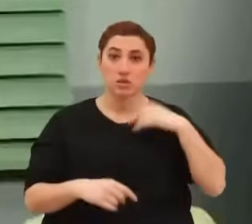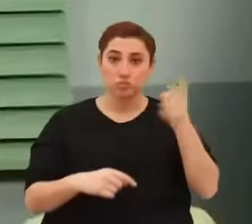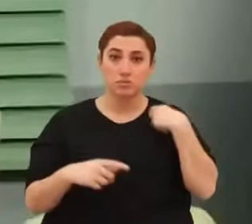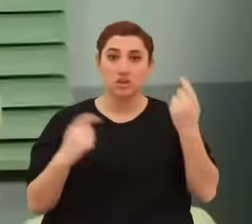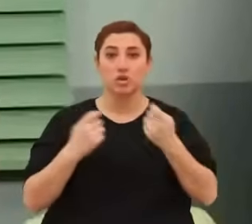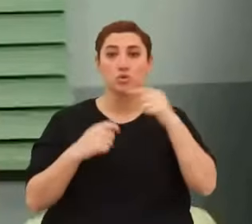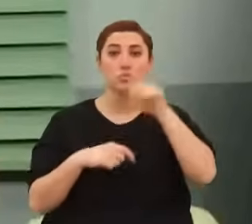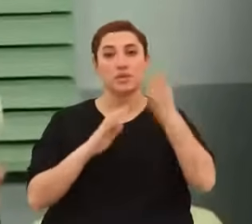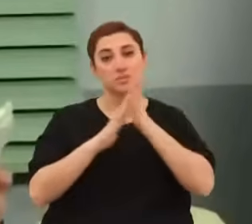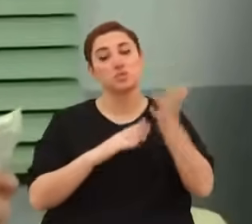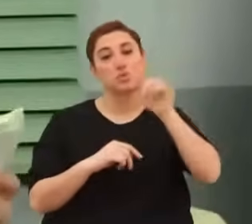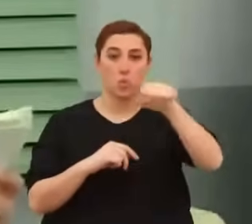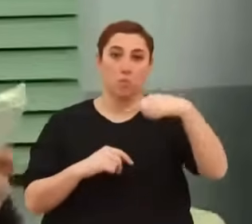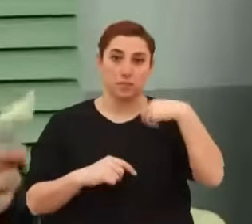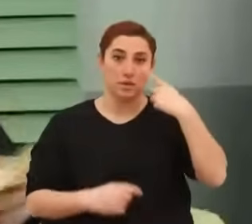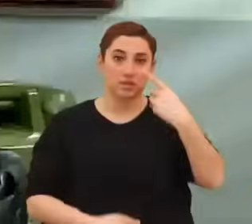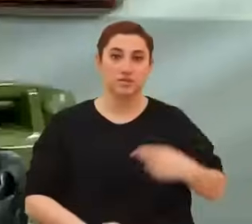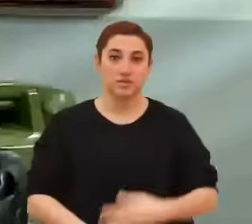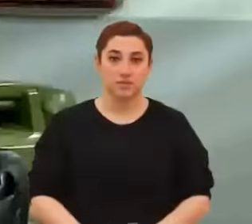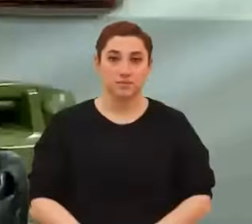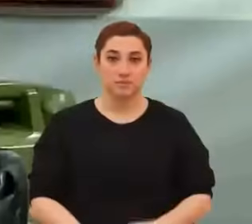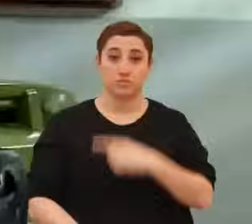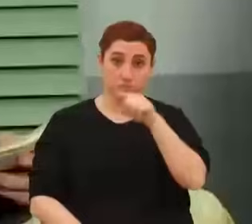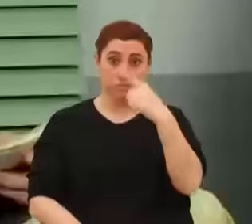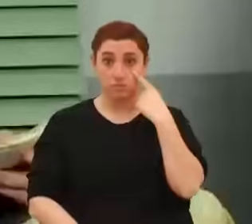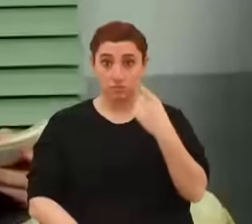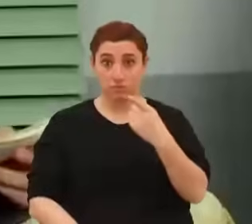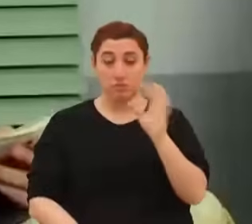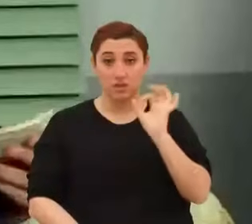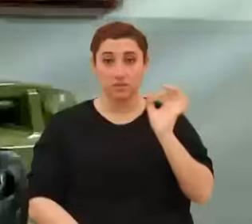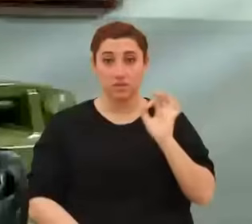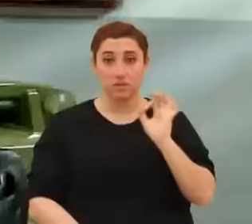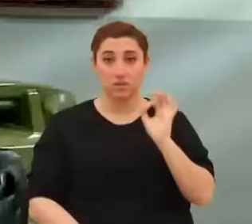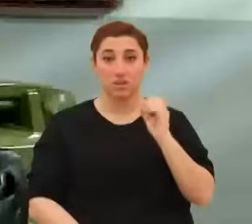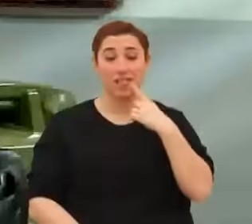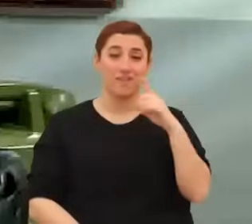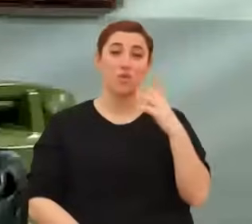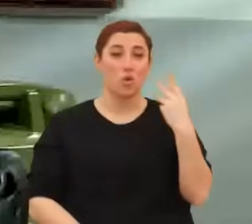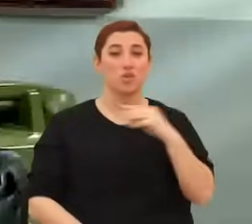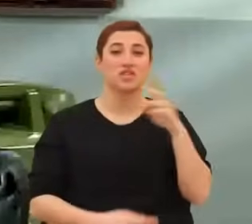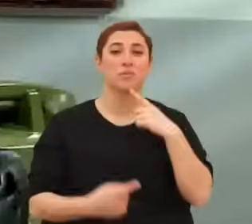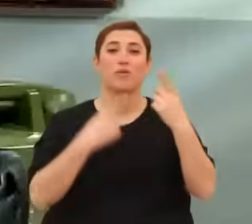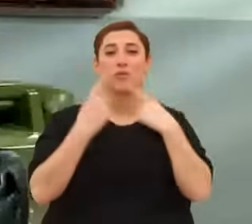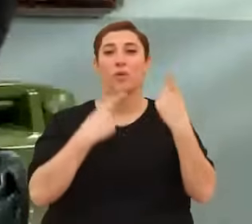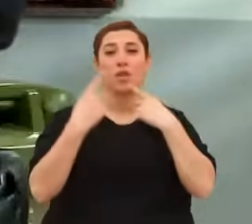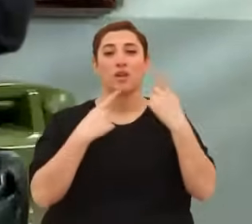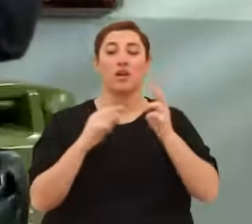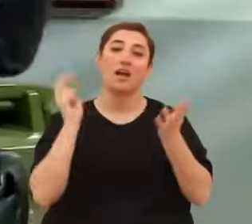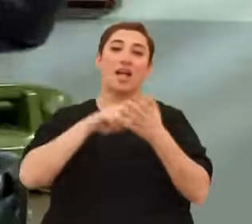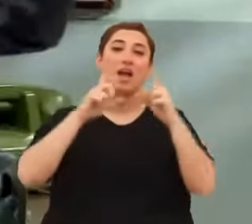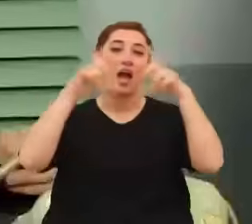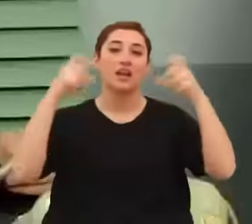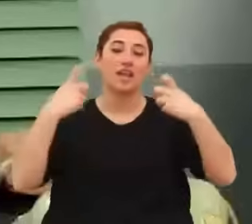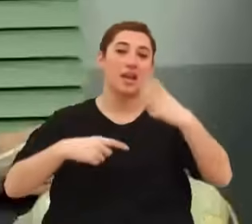çalışıyorum. Bunları bitirdikten sonra onlara bakacağım. Onlara bakacağım? Evet. Lafa gelince işin gücün riv. Kalk kendi arteye